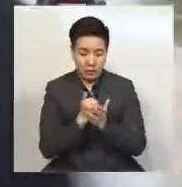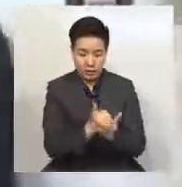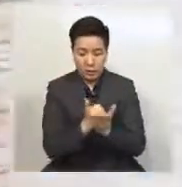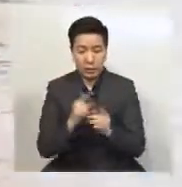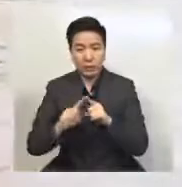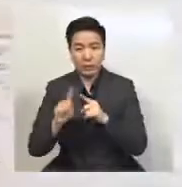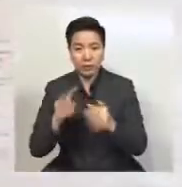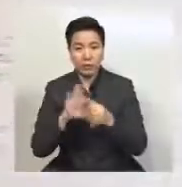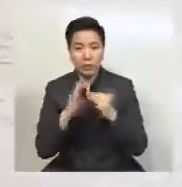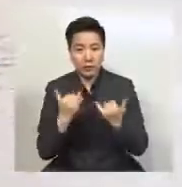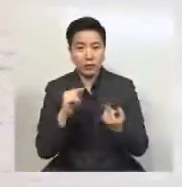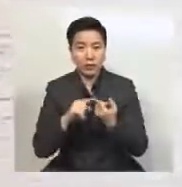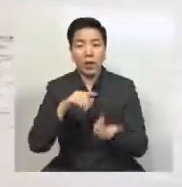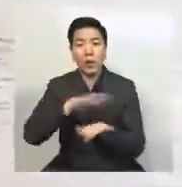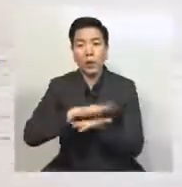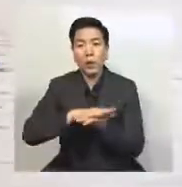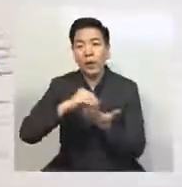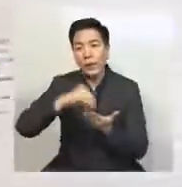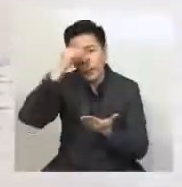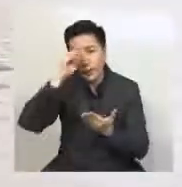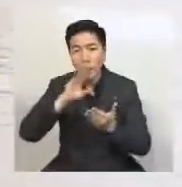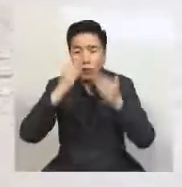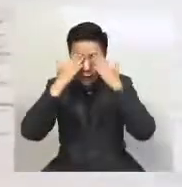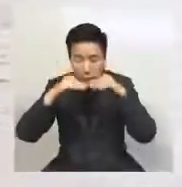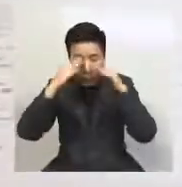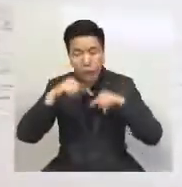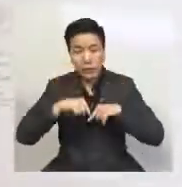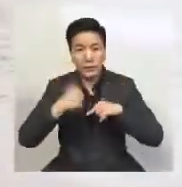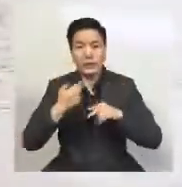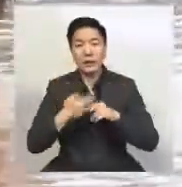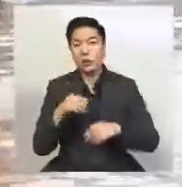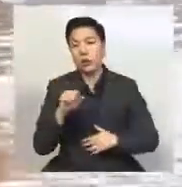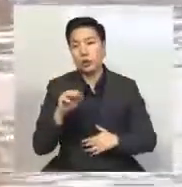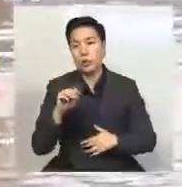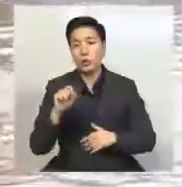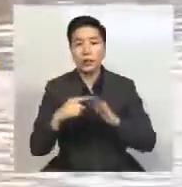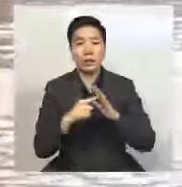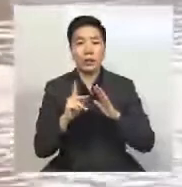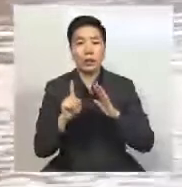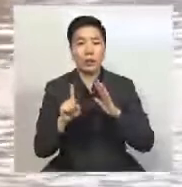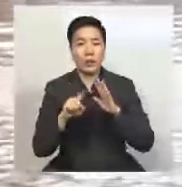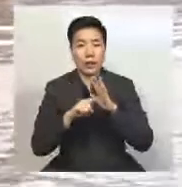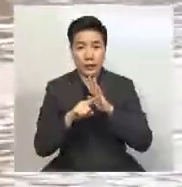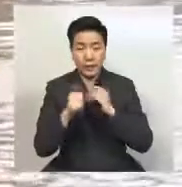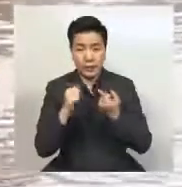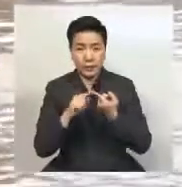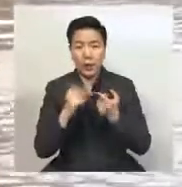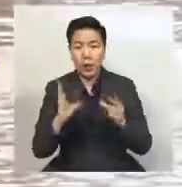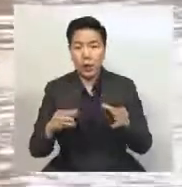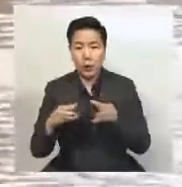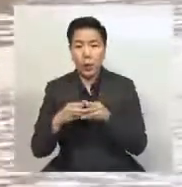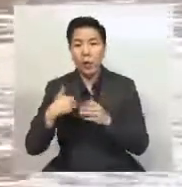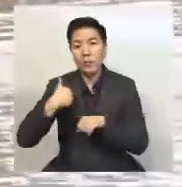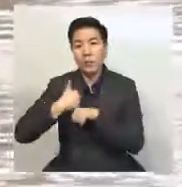เหลือส่วนที่บริเวณโรงเรียนการศึกษาคนตาบอดขอนแก่นนายสมศักดิ์จังตะกุลผู้ว่าราชการจังหวัดขอนแก่นพร้อมด้วยคณ